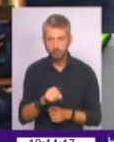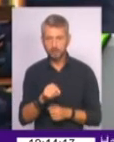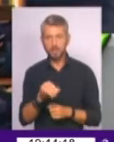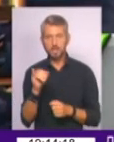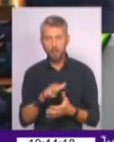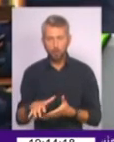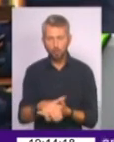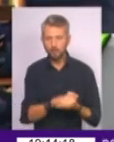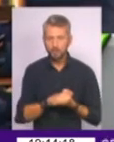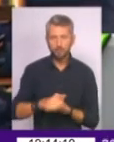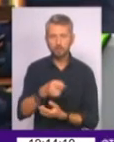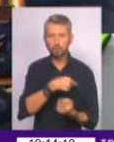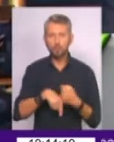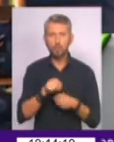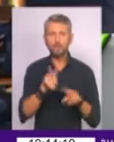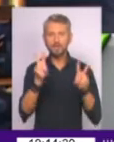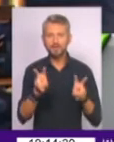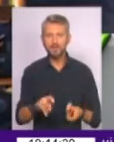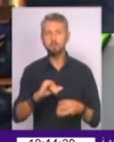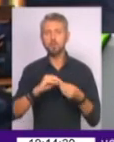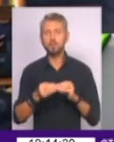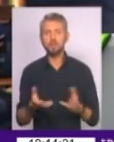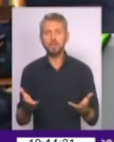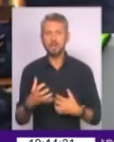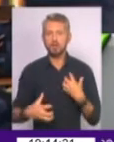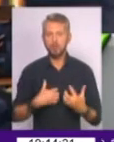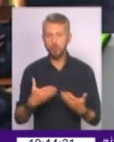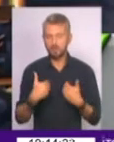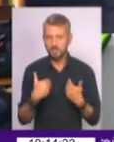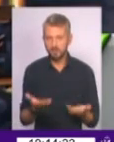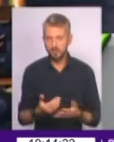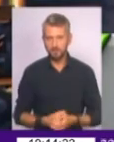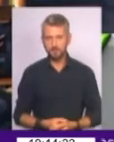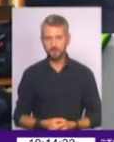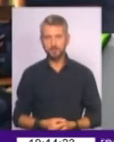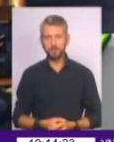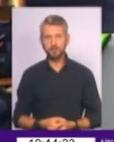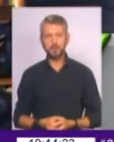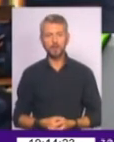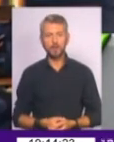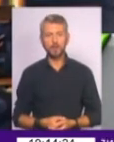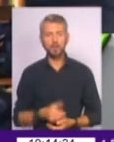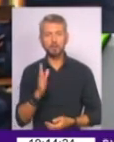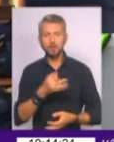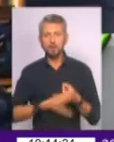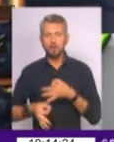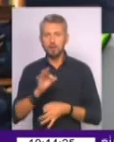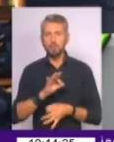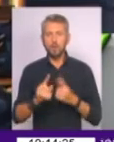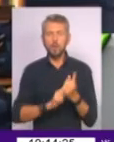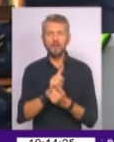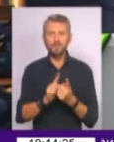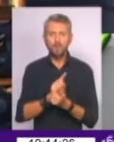консолідувалися довкола тих тем і тих проблем, які хвилюють нас з вами, шановні українці. Власне, подискутуємо і про